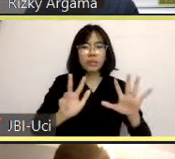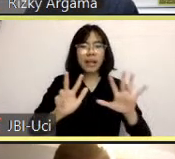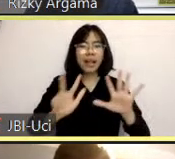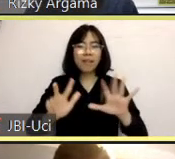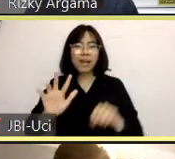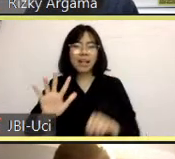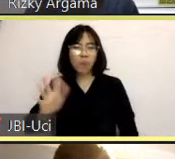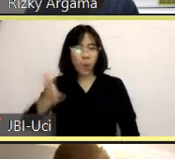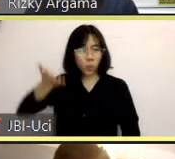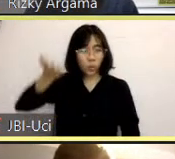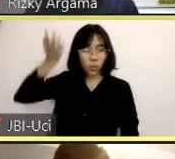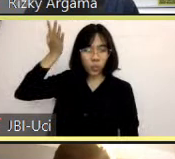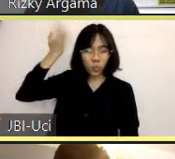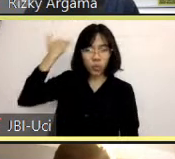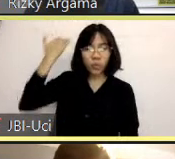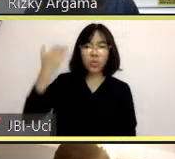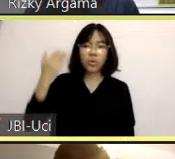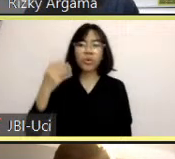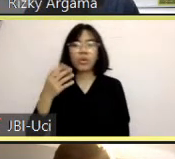apa ya, semacam